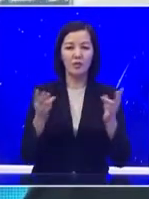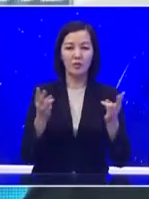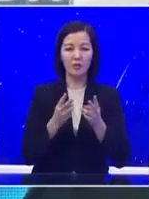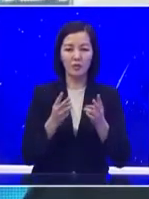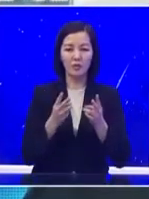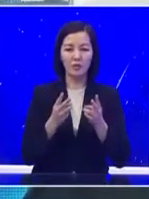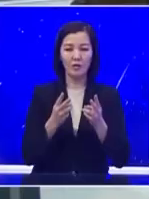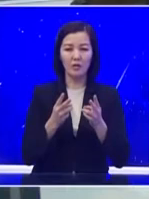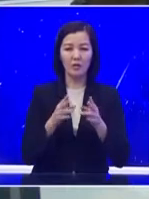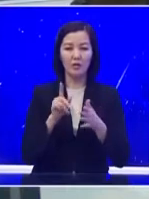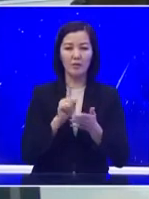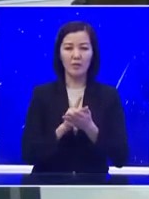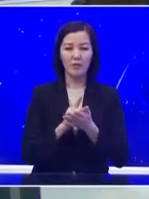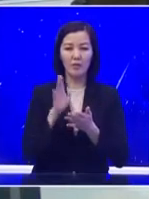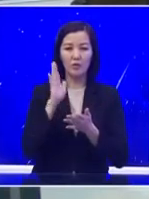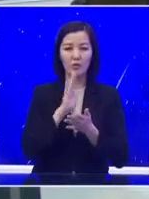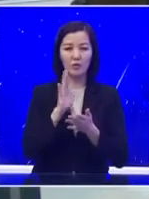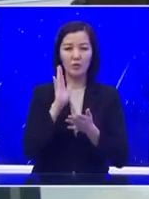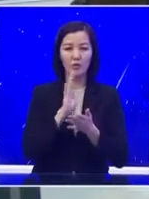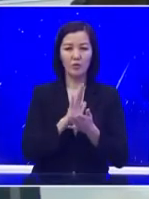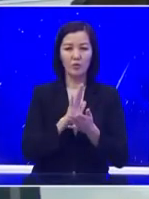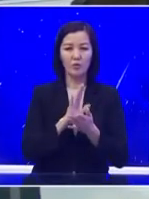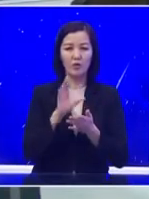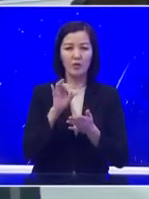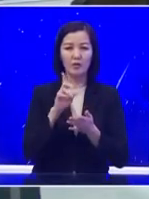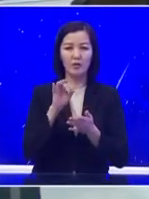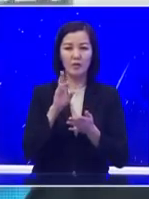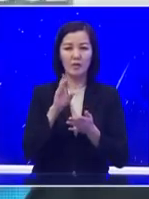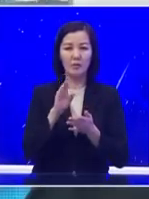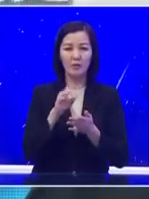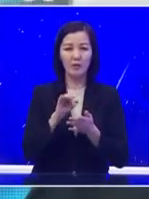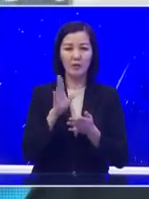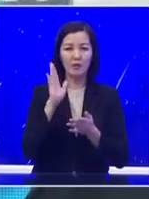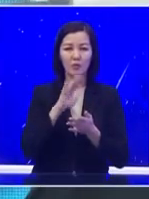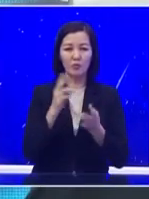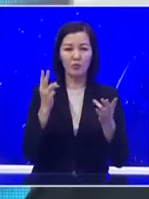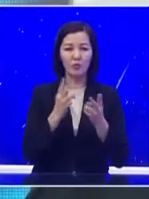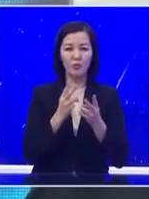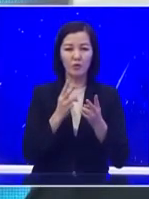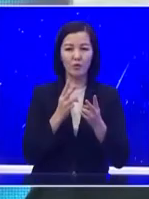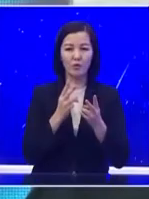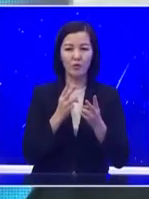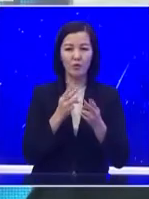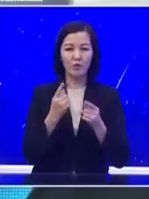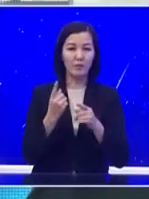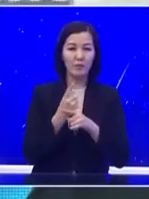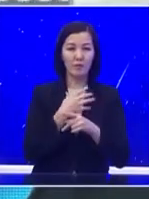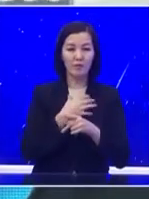Міндетті түрде ол жерде сұйық сабын болу керек, су болу керек. Дезинфекциялық жасау ең бірінші